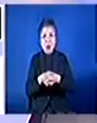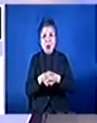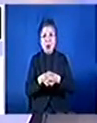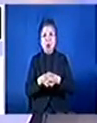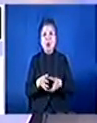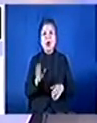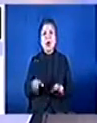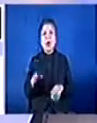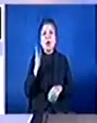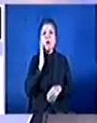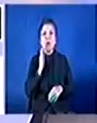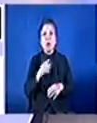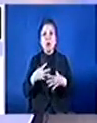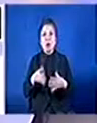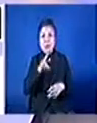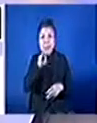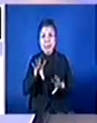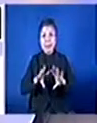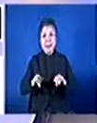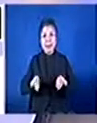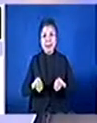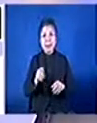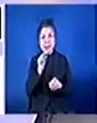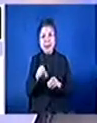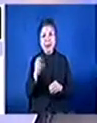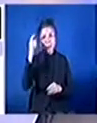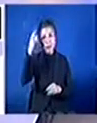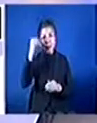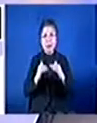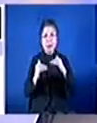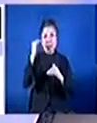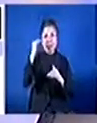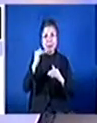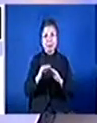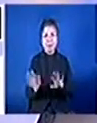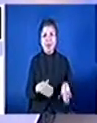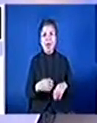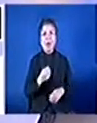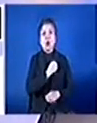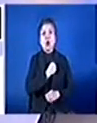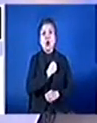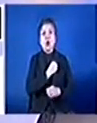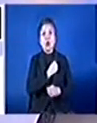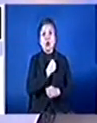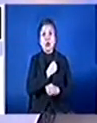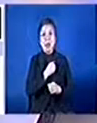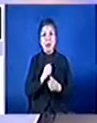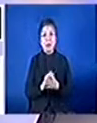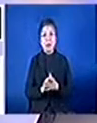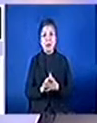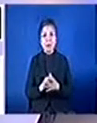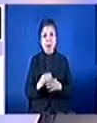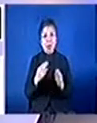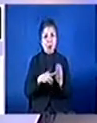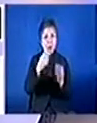para anak-anak muda mendapatkan pekerjaan sampai tingkat pedesaan. Di bidang sosial, kemiskinan akan kita bidik